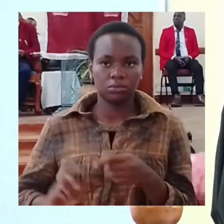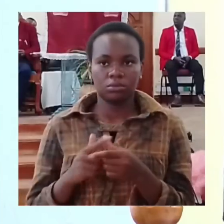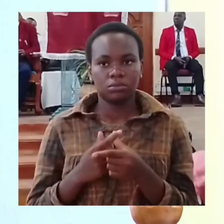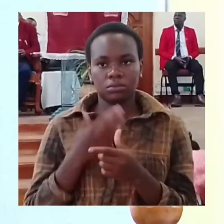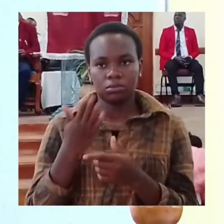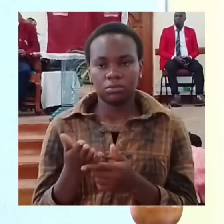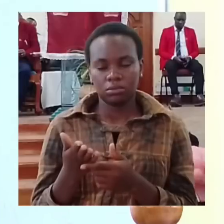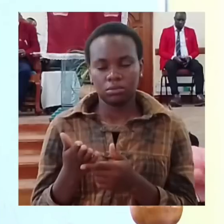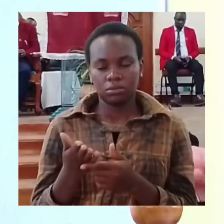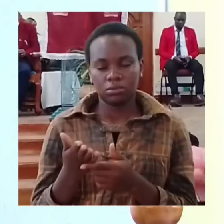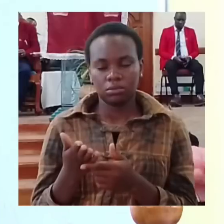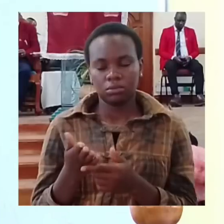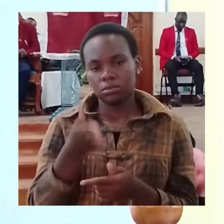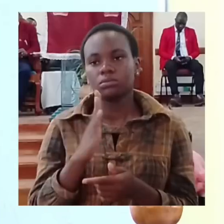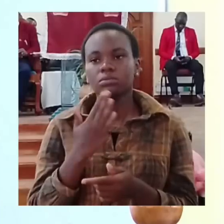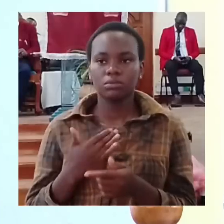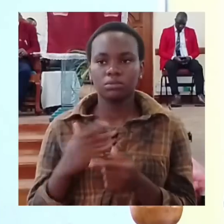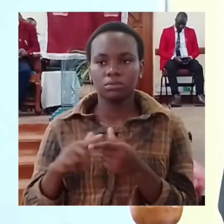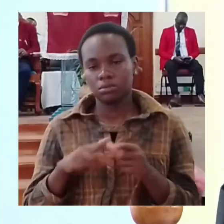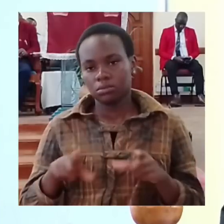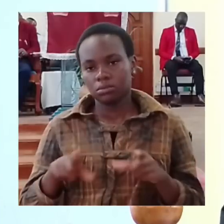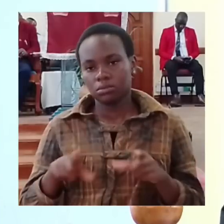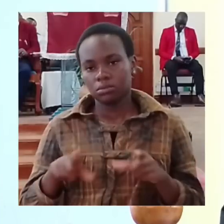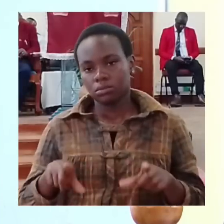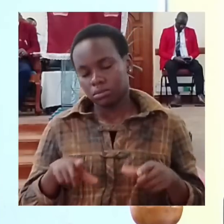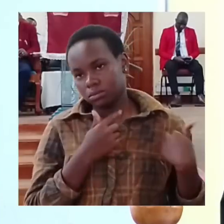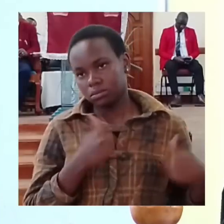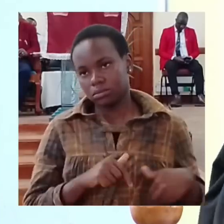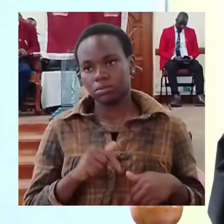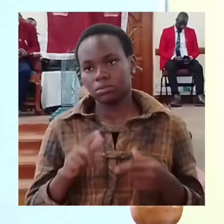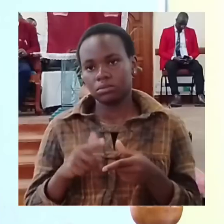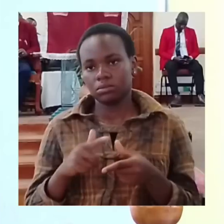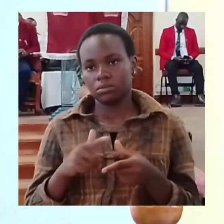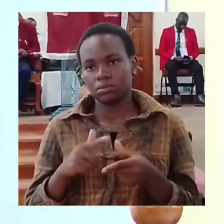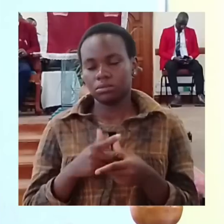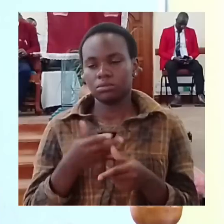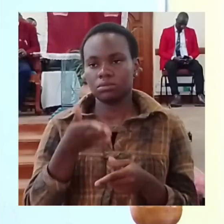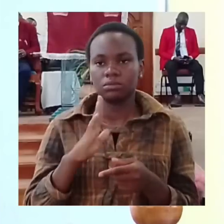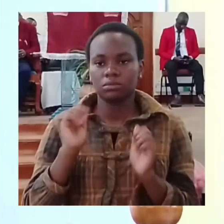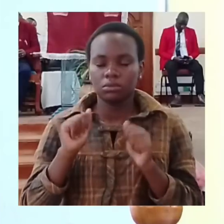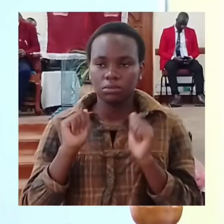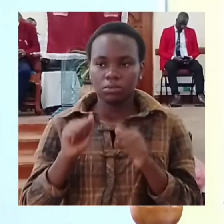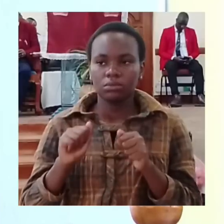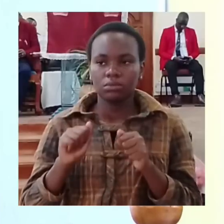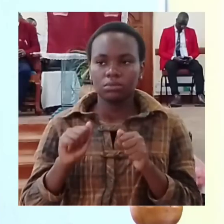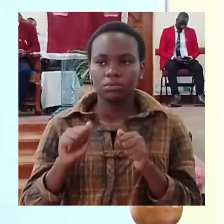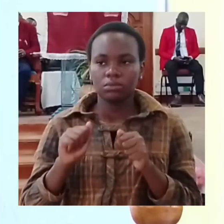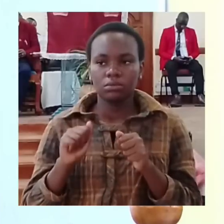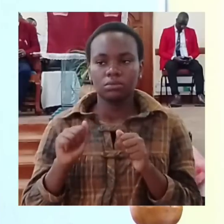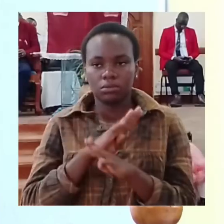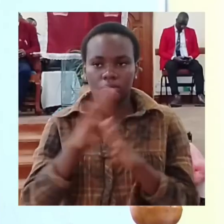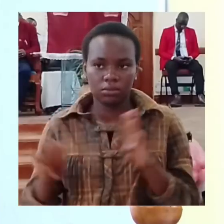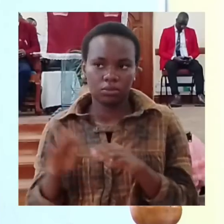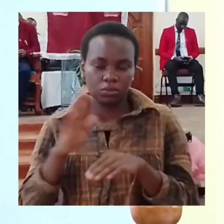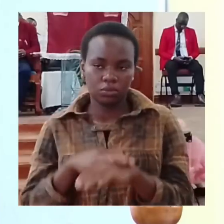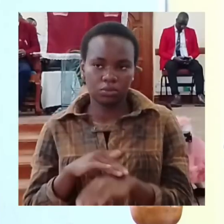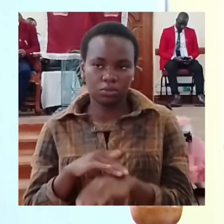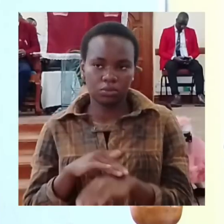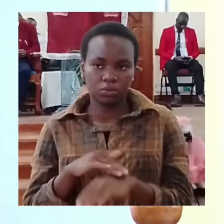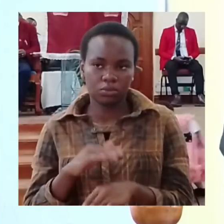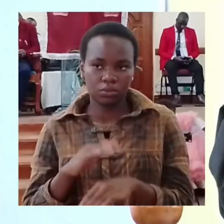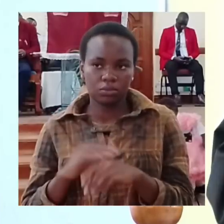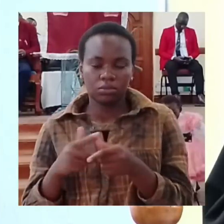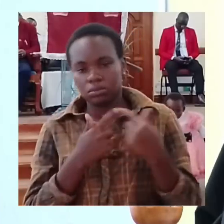ngoro ĩrĩa Ngai arenda, ngoro ĩrĩa ĩnyotagĩra ũthingu, ngoro ĩrĩa ĩnyotagĩra maũndũ marĩa mega, ngoro